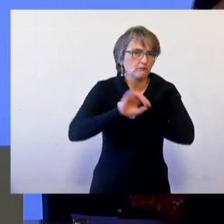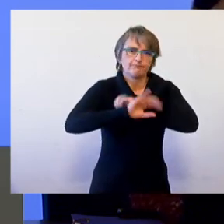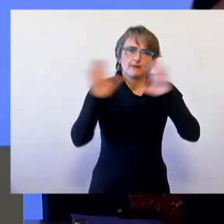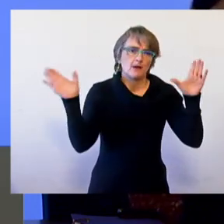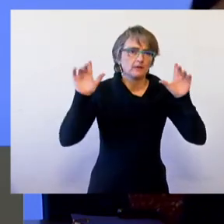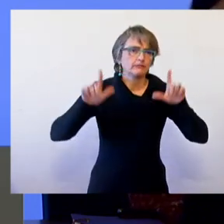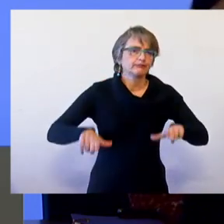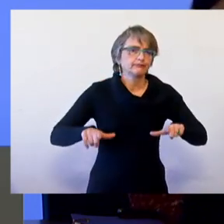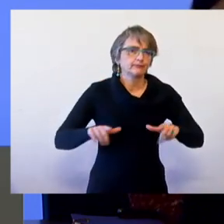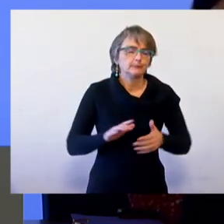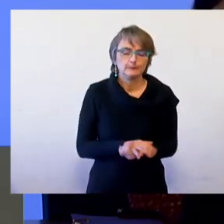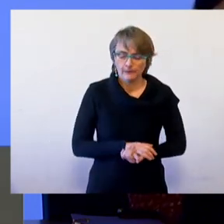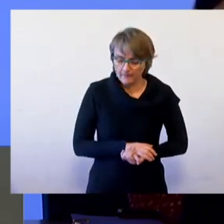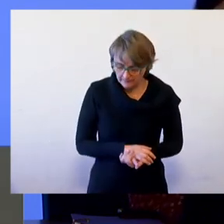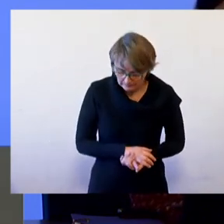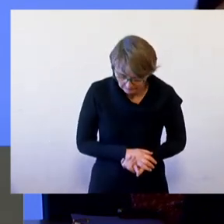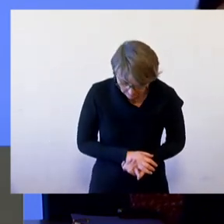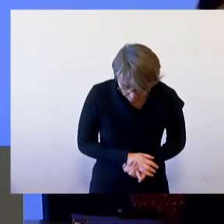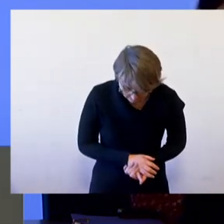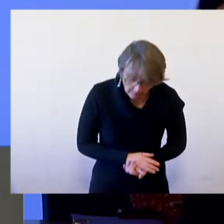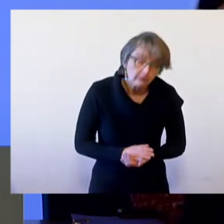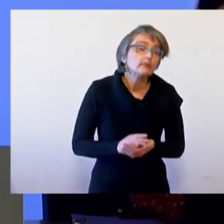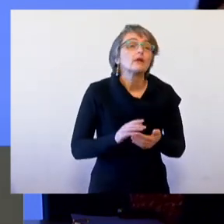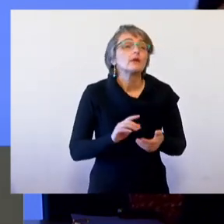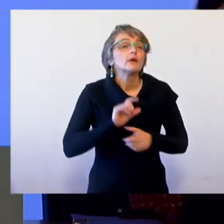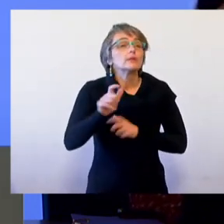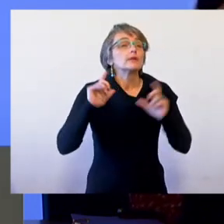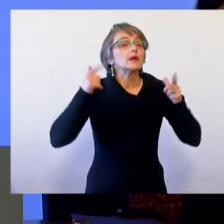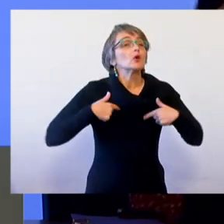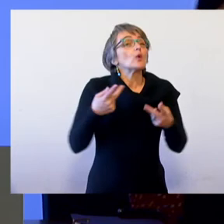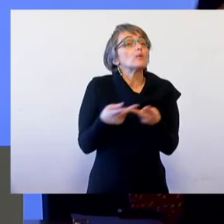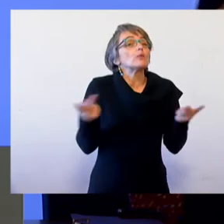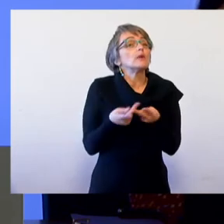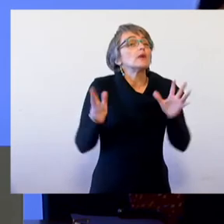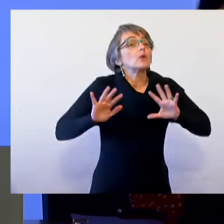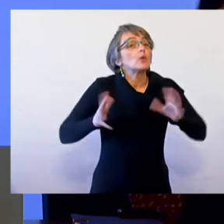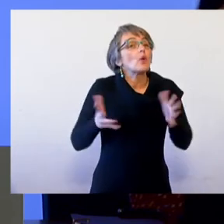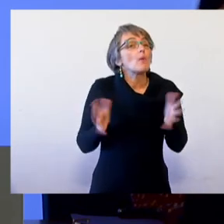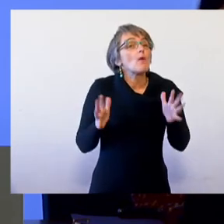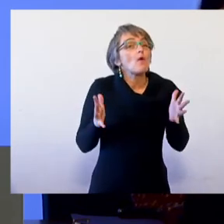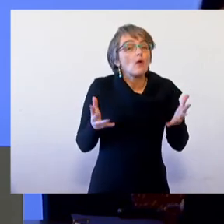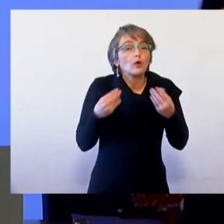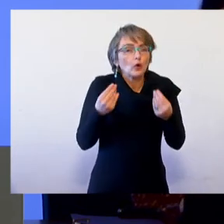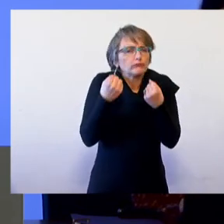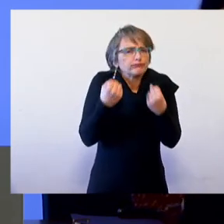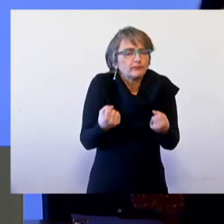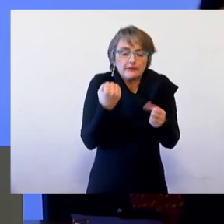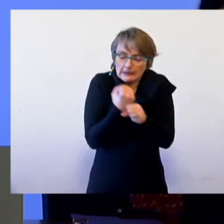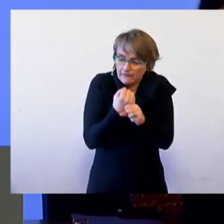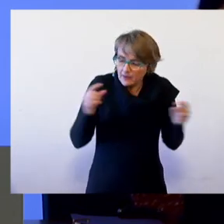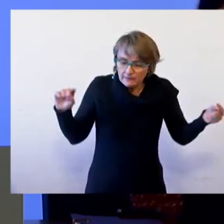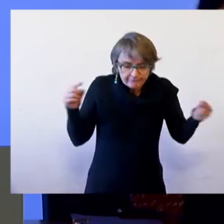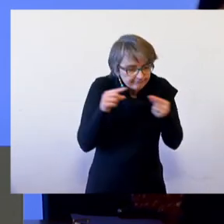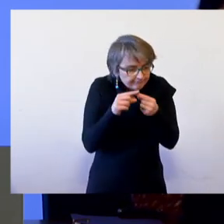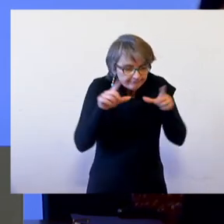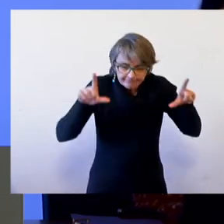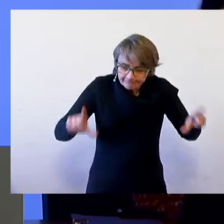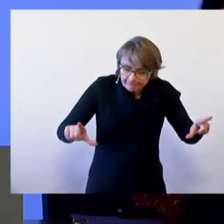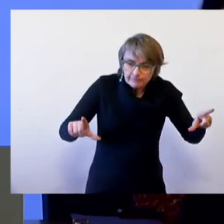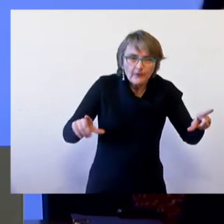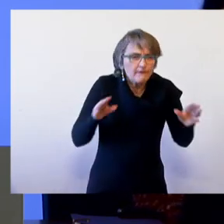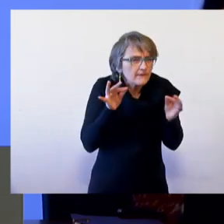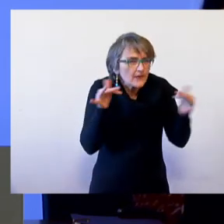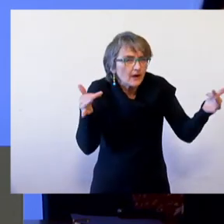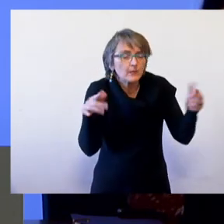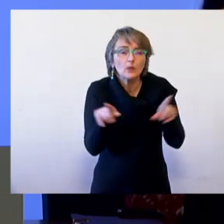Et ensuite, comment on conforte l'école publique ? Travail fin sur la carte scolaire. Mais nous savons que l'école, il